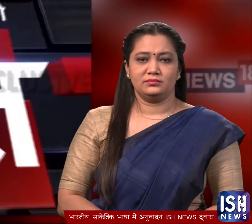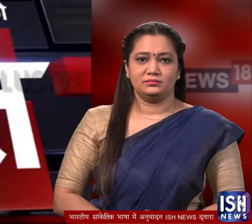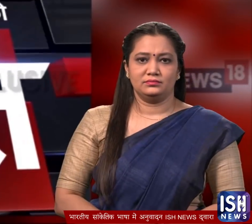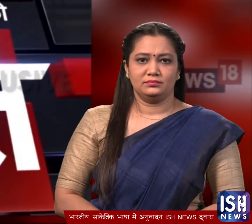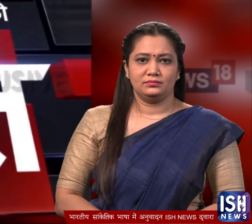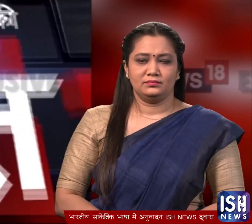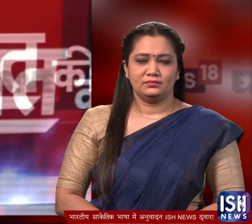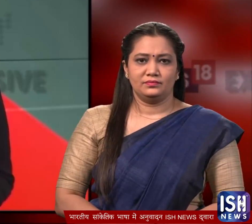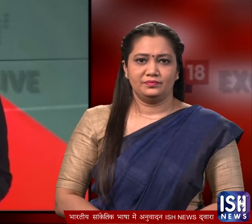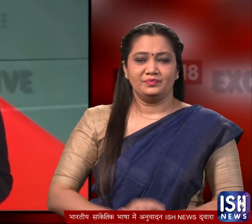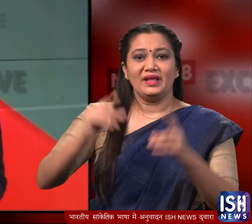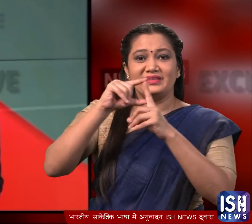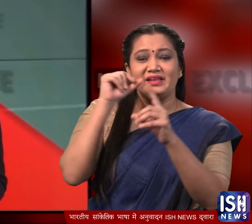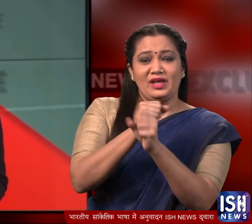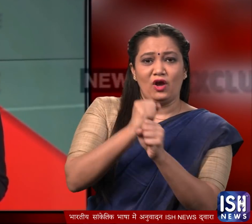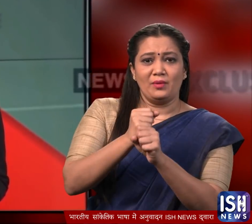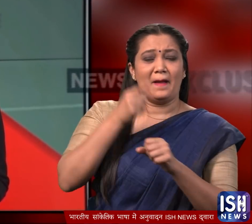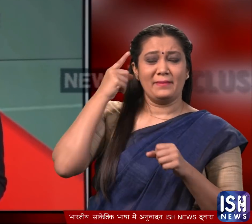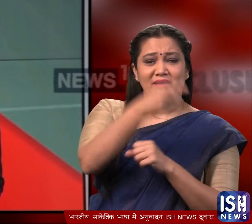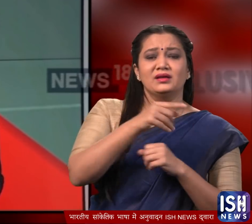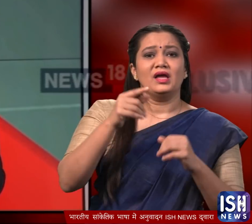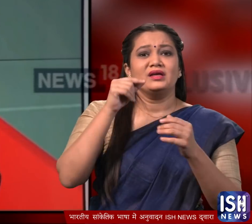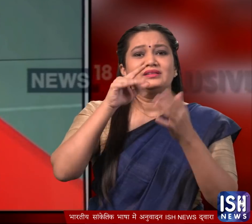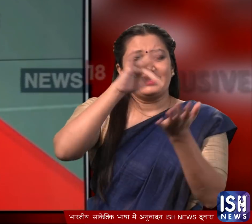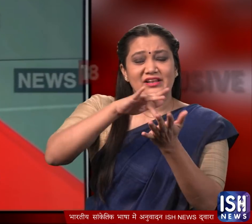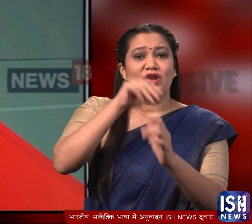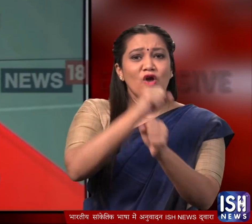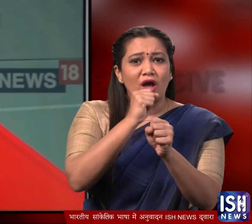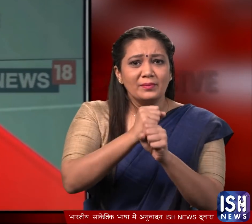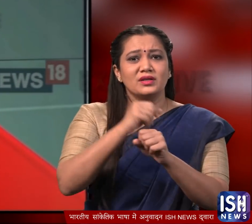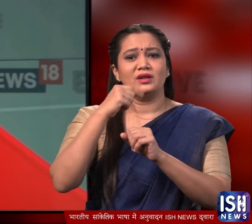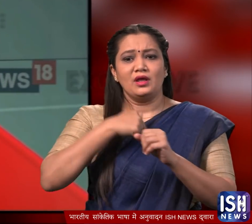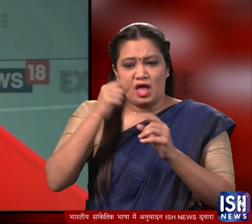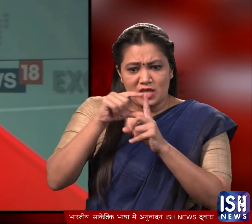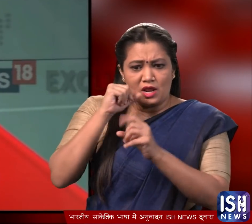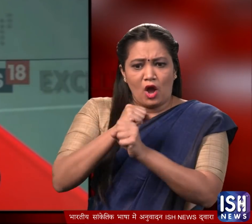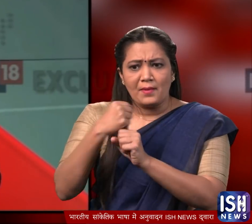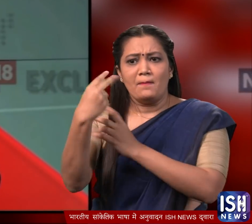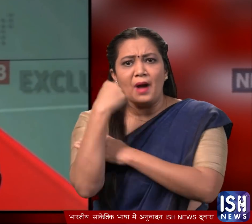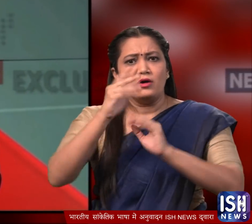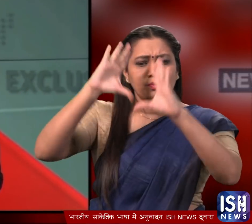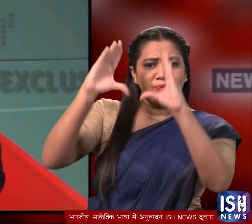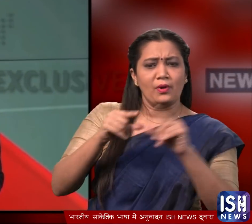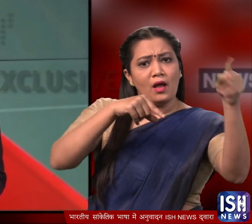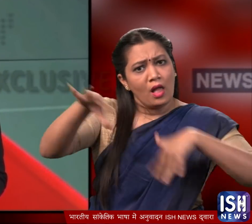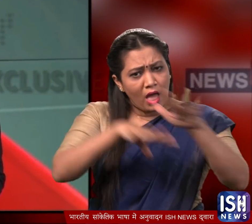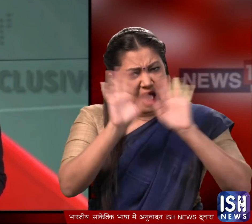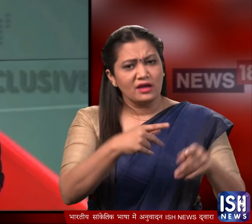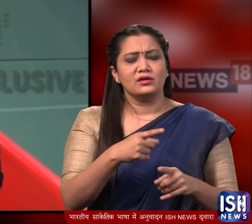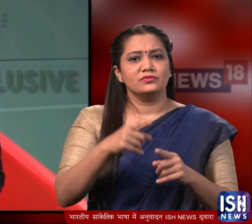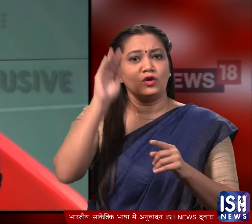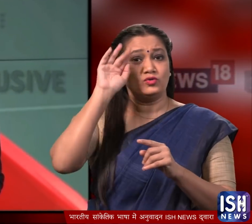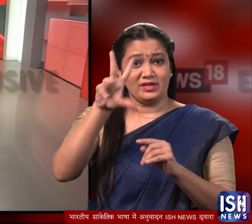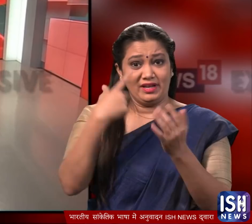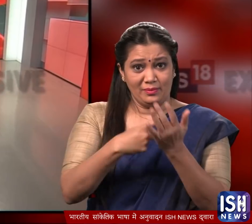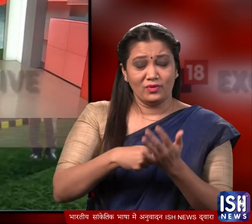पड़े। दिल्ली सरकार ने आरोप लगाया कि केंद्र सरकार उसके अधिकार कम करने जा रही है। न्यूज़ 18 की प्रियंका कांडपाल